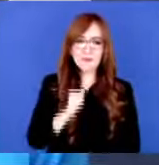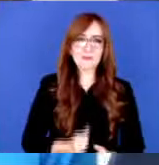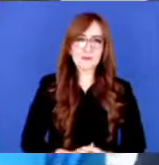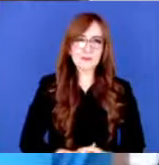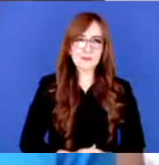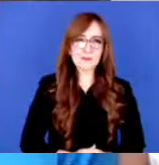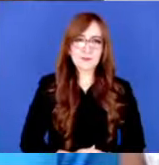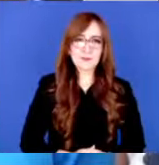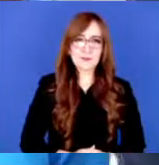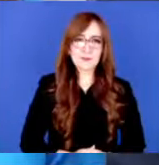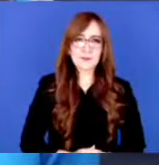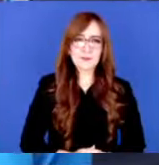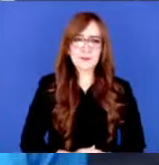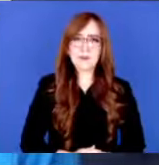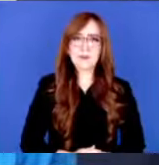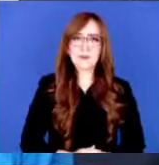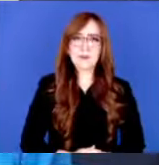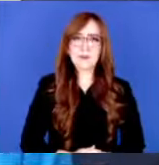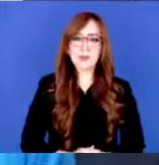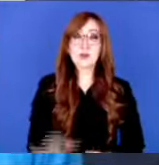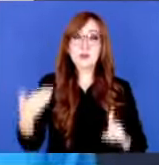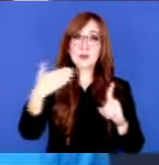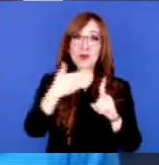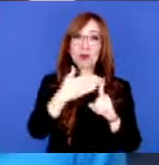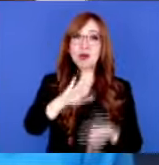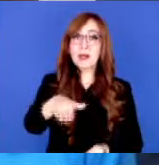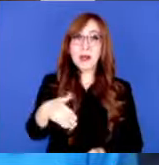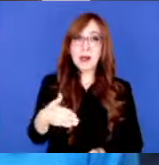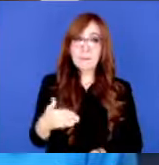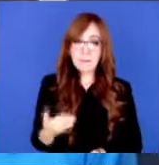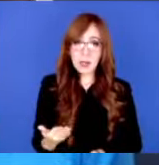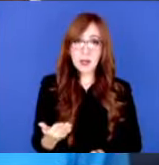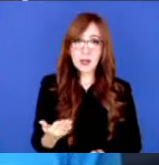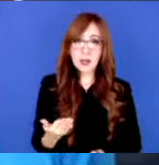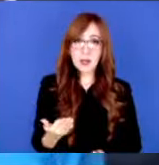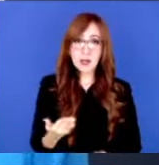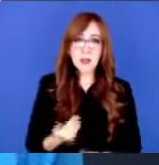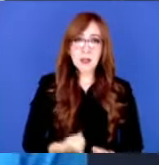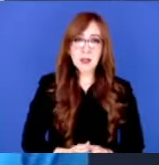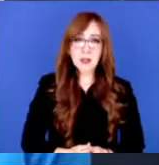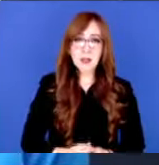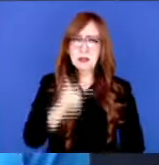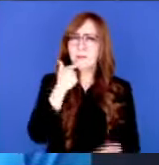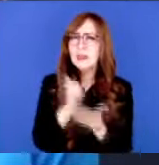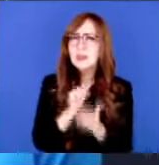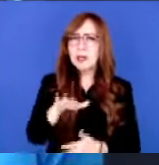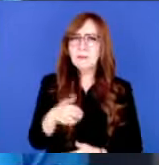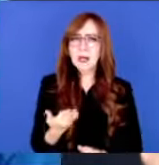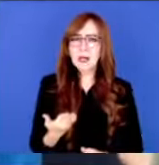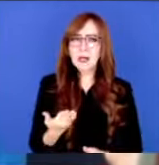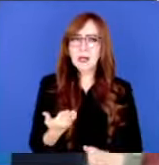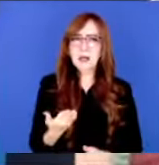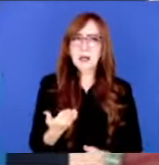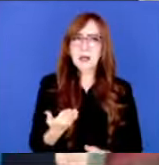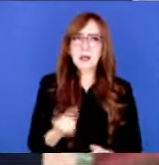anak stunting, tujuannya sudah bisa nyaman, dan yang paling penting ini apa?